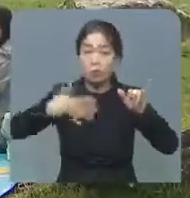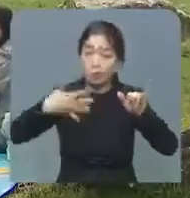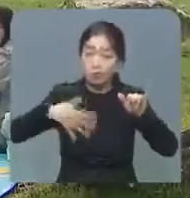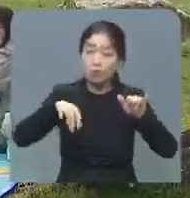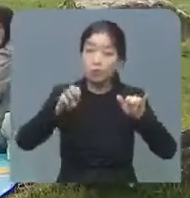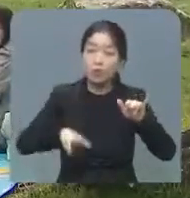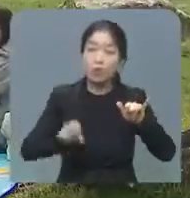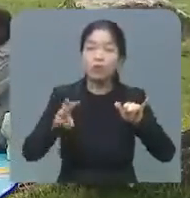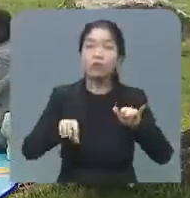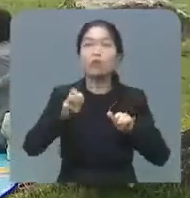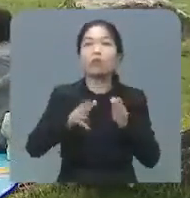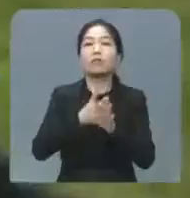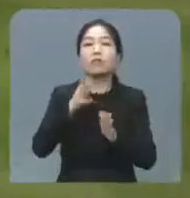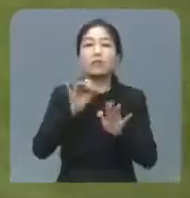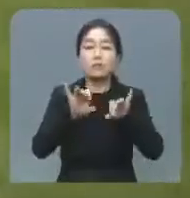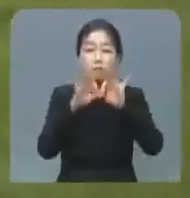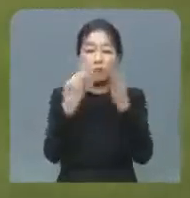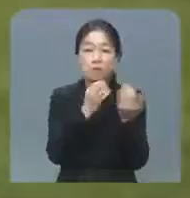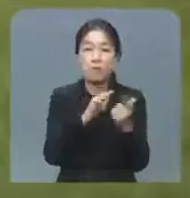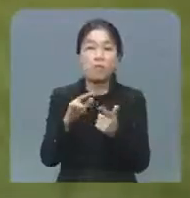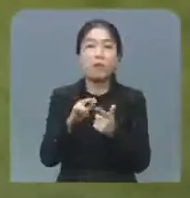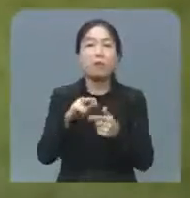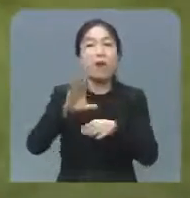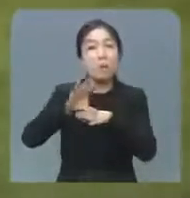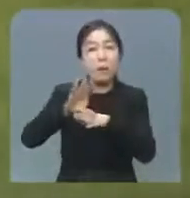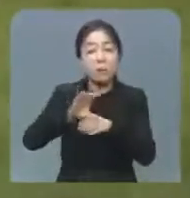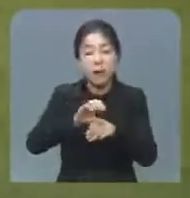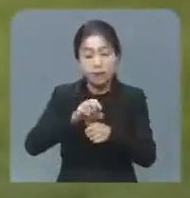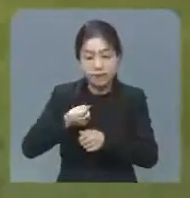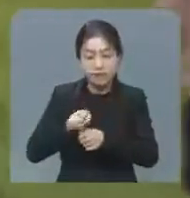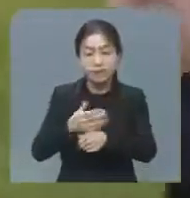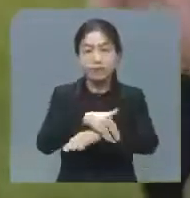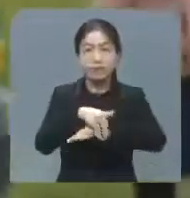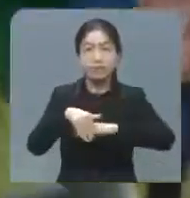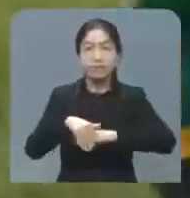광주와 경주 c 페이스북 등 온라인을 통해 생중계됩니다